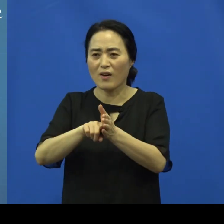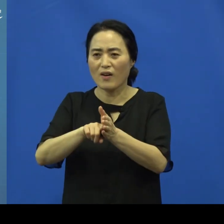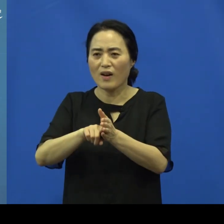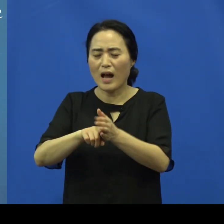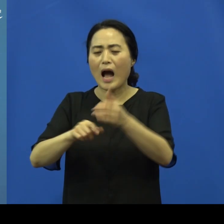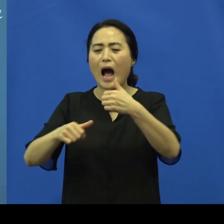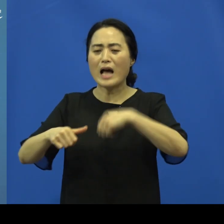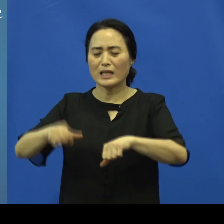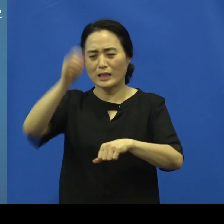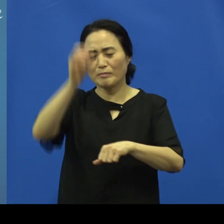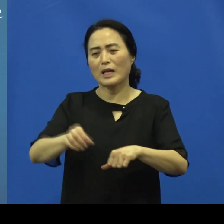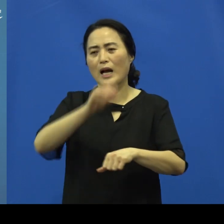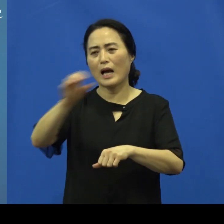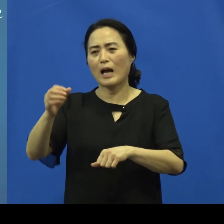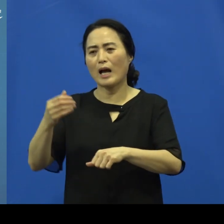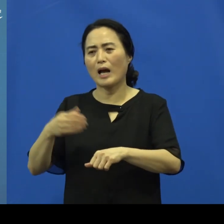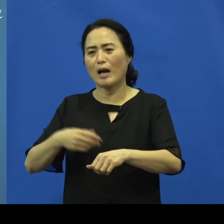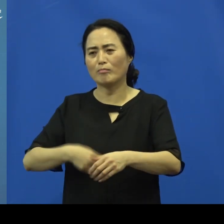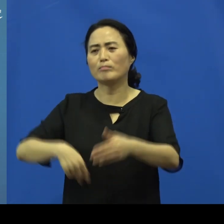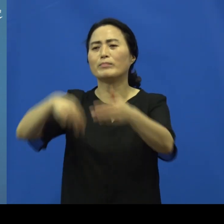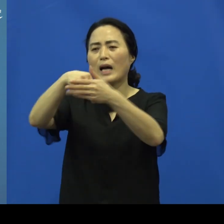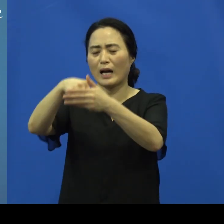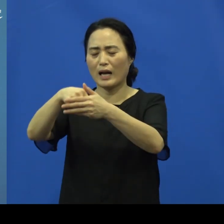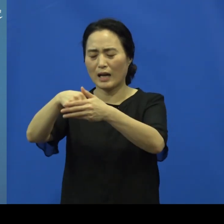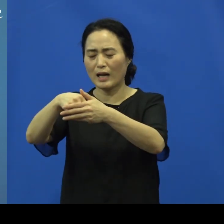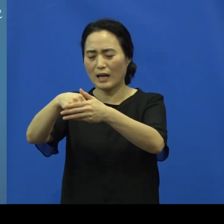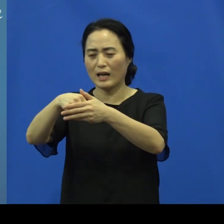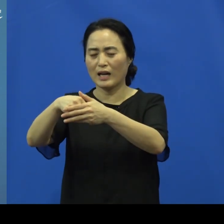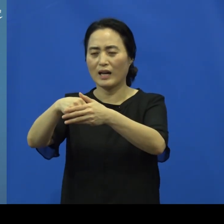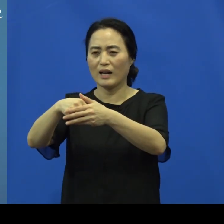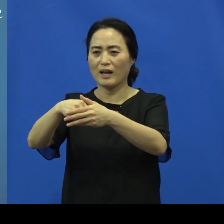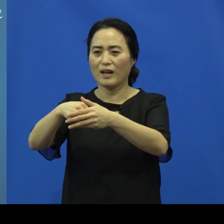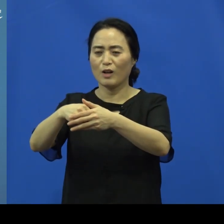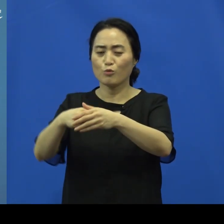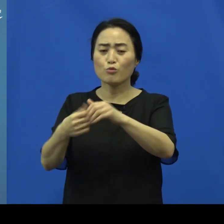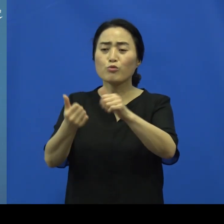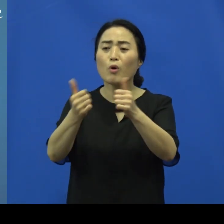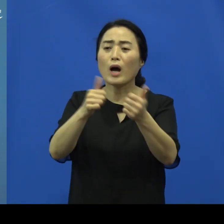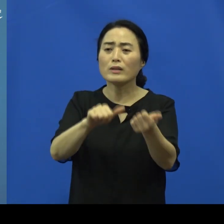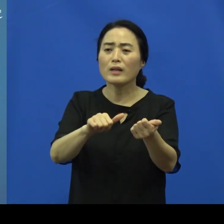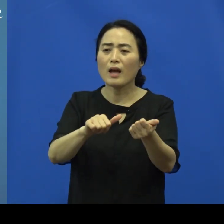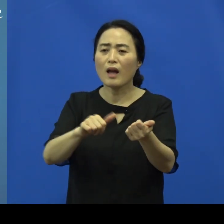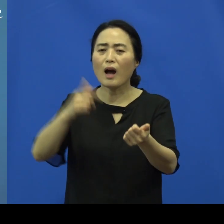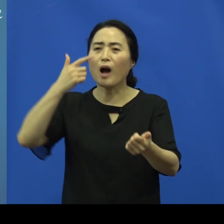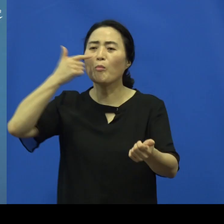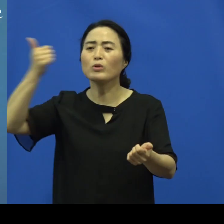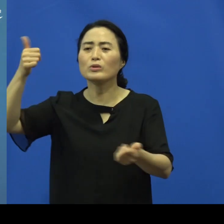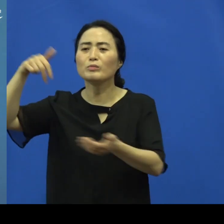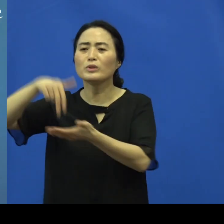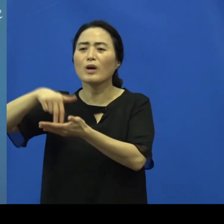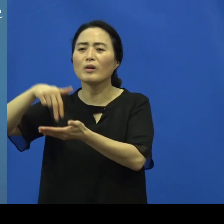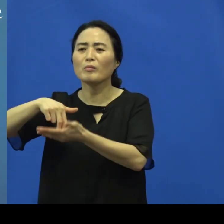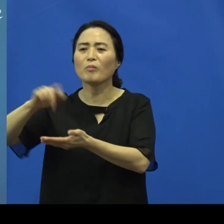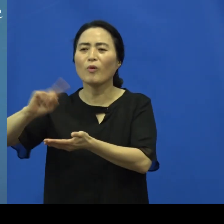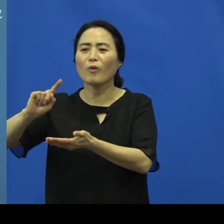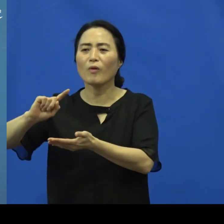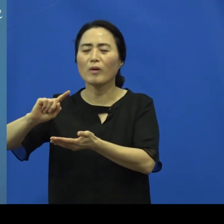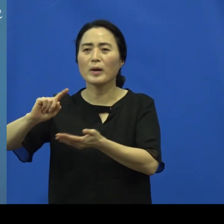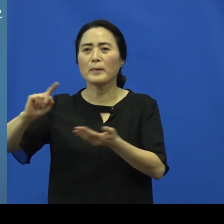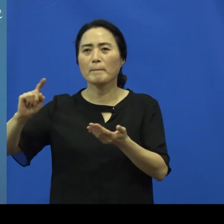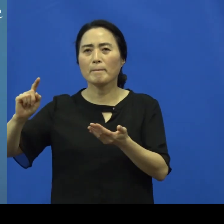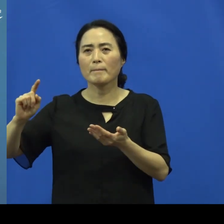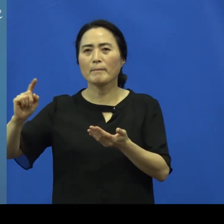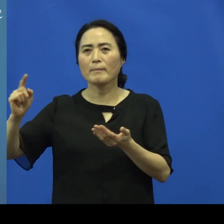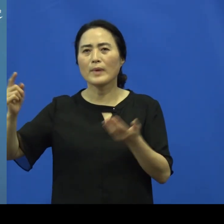아들이 십자가에 매달려서 처절하게 죽고 있을 때 그 커튼을 치고 돌아서서 울고 계시는 아버지, 그게